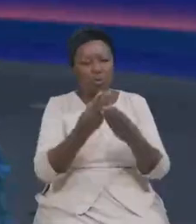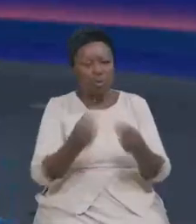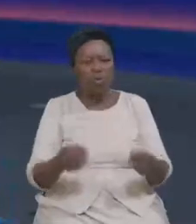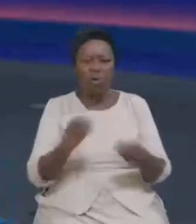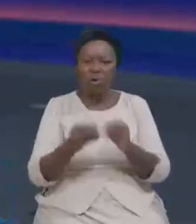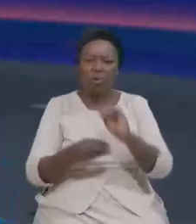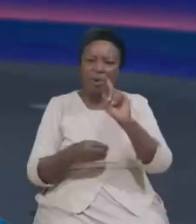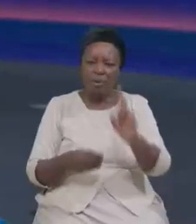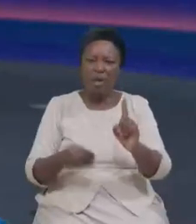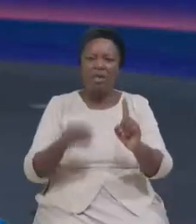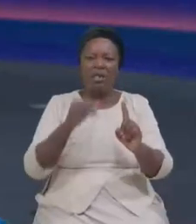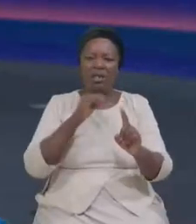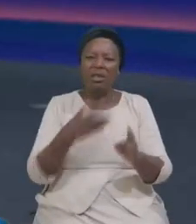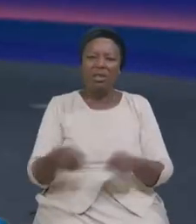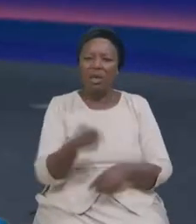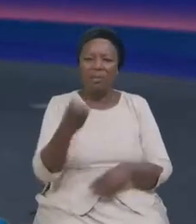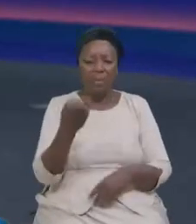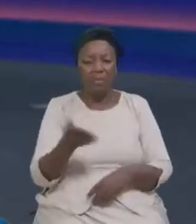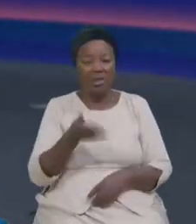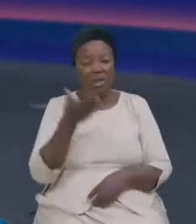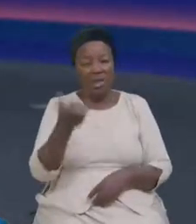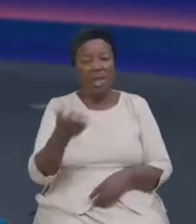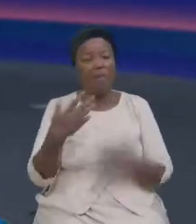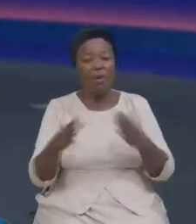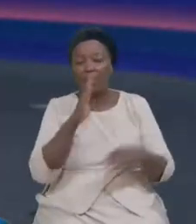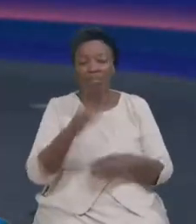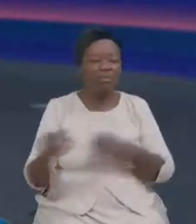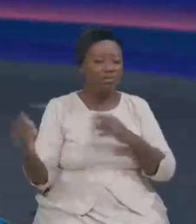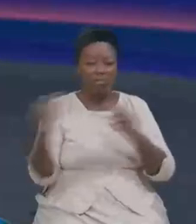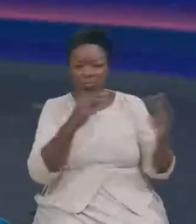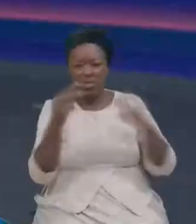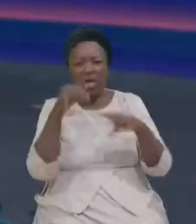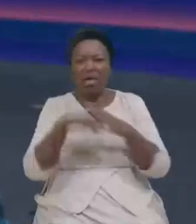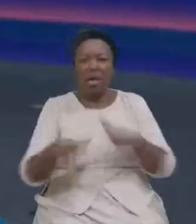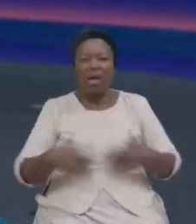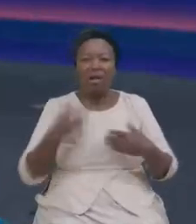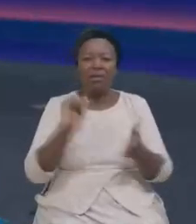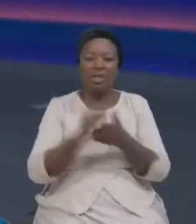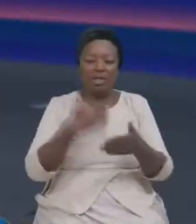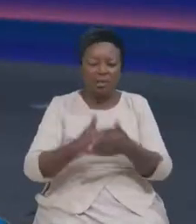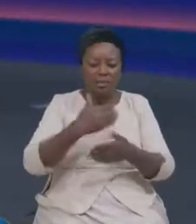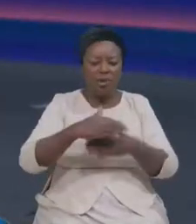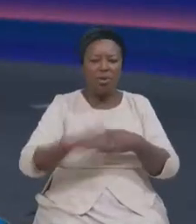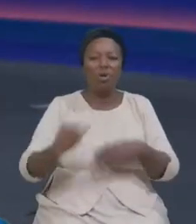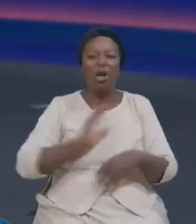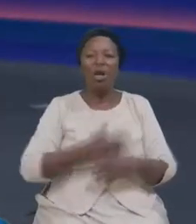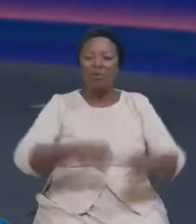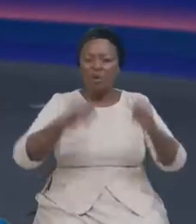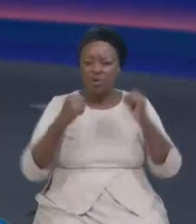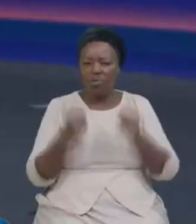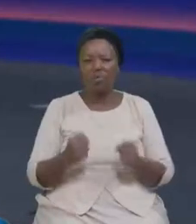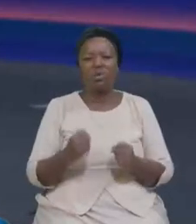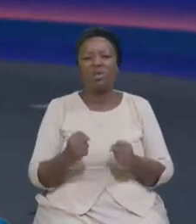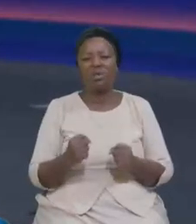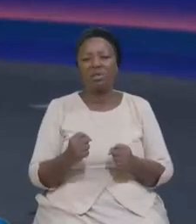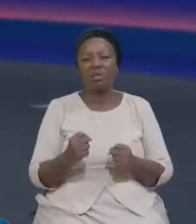peut avoir les combats dans la vie qui dépassent notre capacité et notre force. Les problèmes dans la vie, les